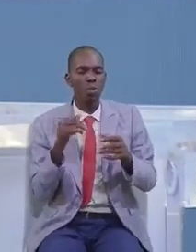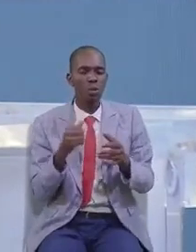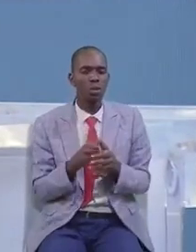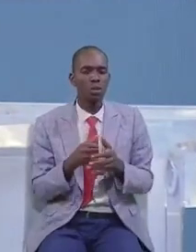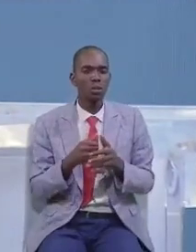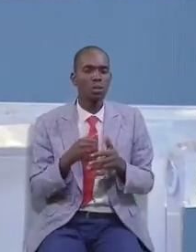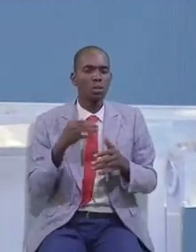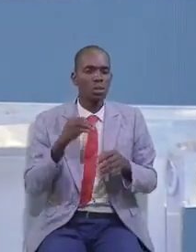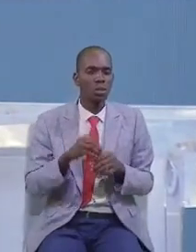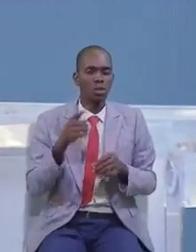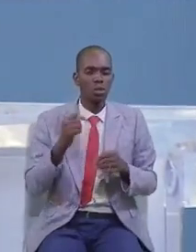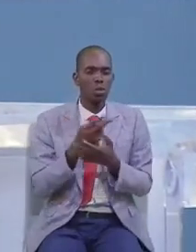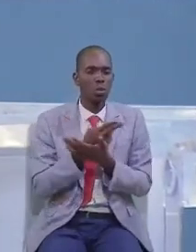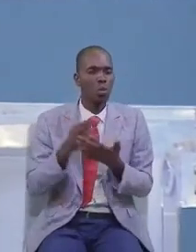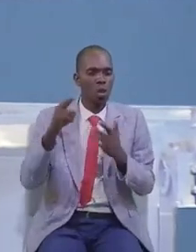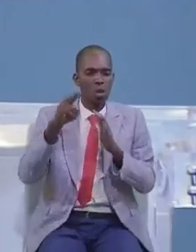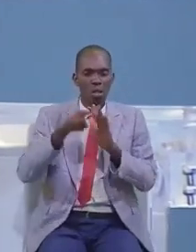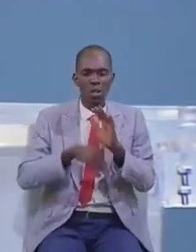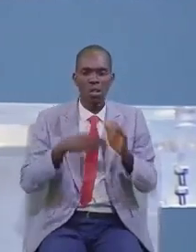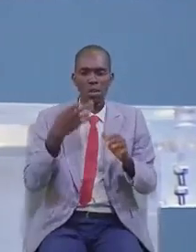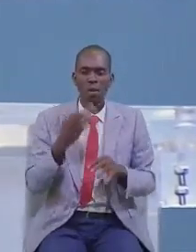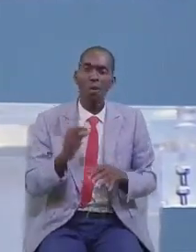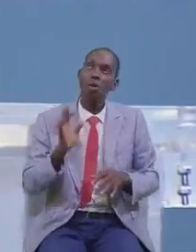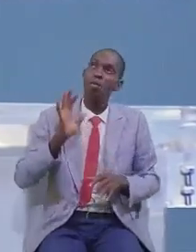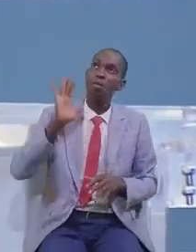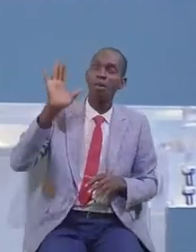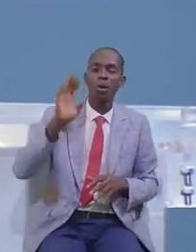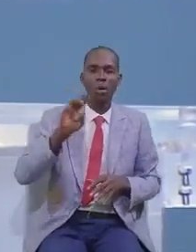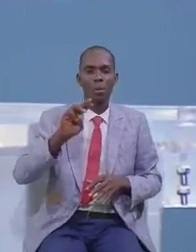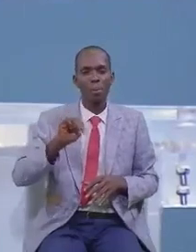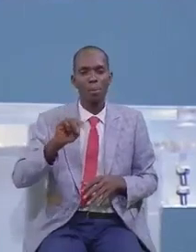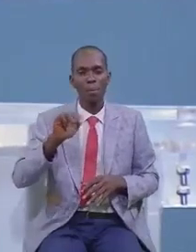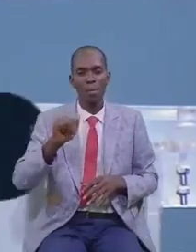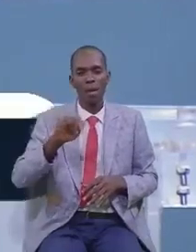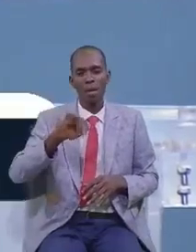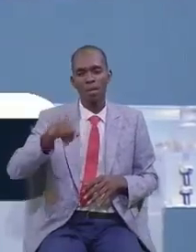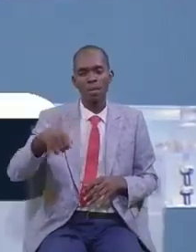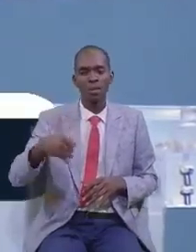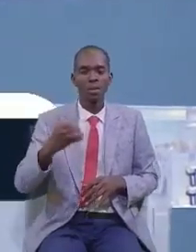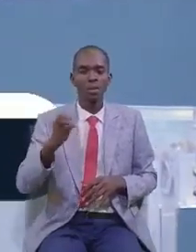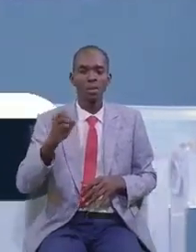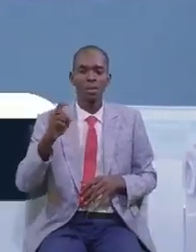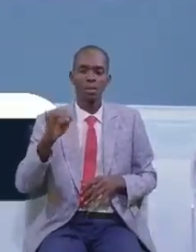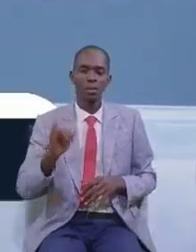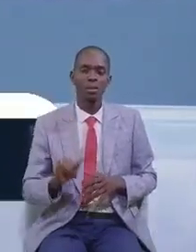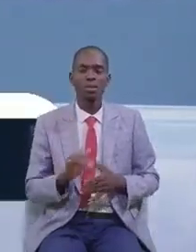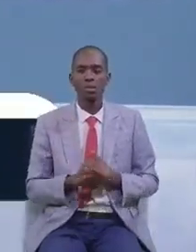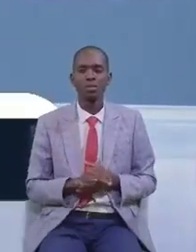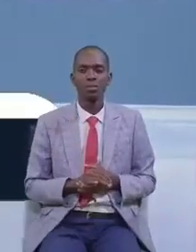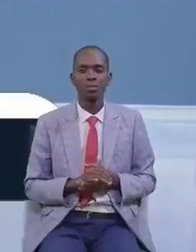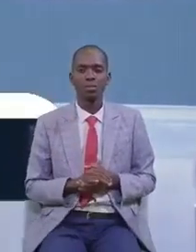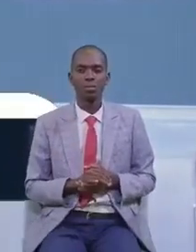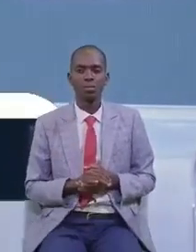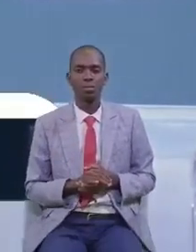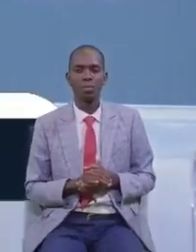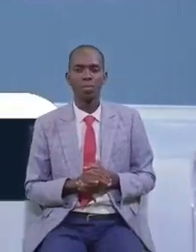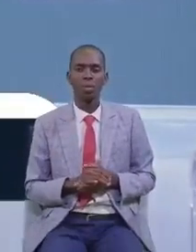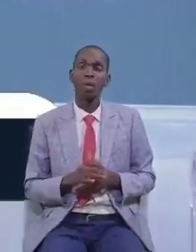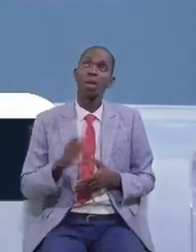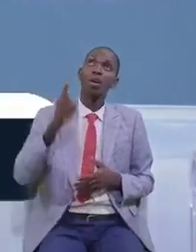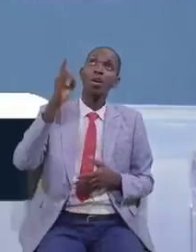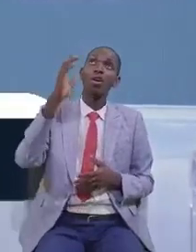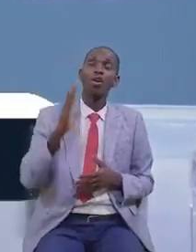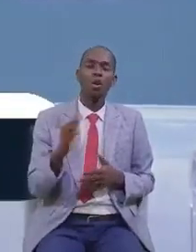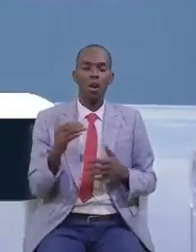majesty. అప్పుడు వీటిని మనం గమనించుకుంటే ఆయన మహిమాన్విత ప్రభావానికి సంబంధించిన పరిశుద్ధతను మనం గమనిస్తాం. God